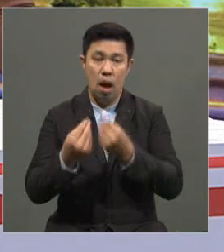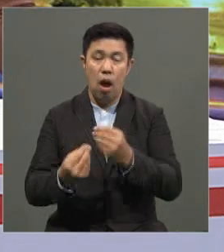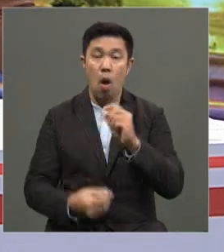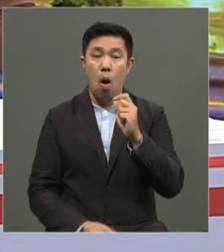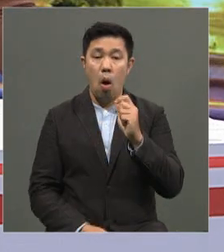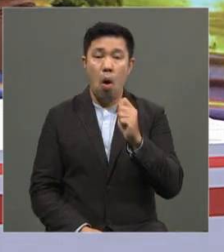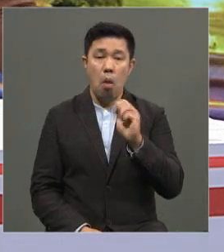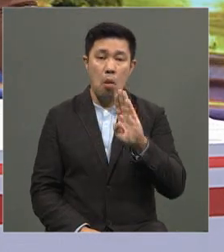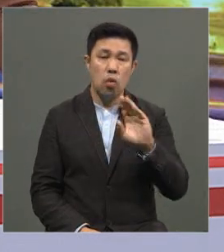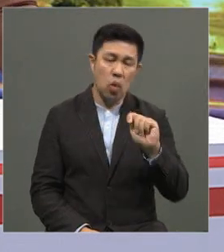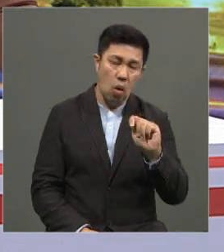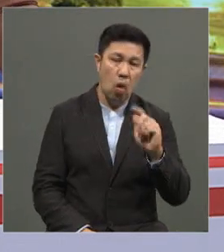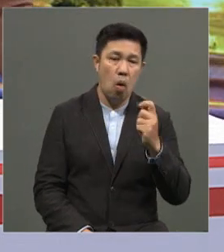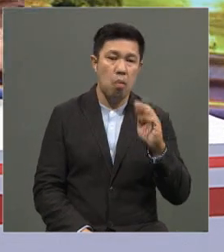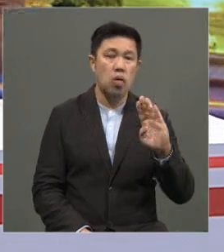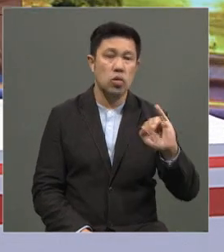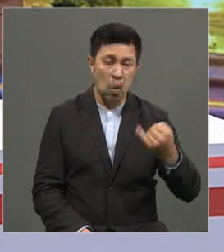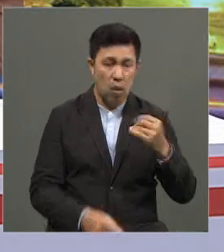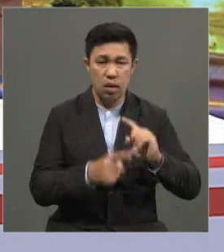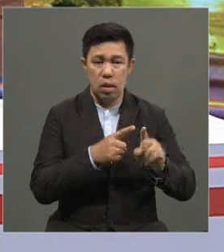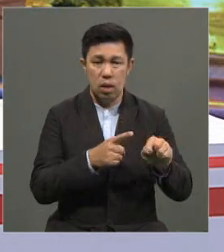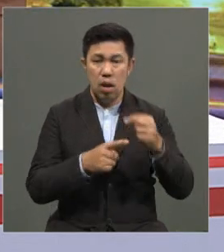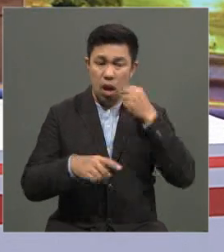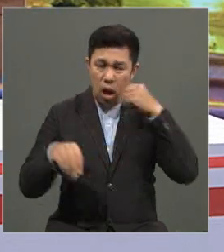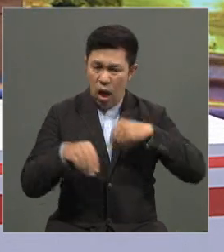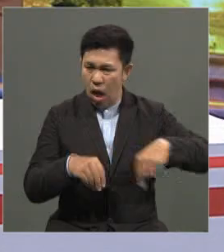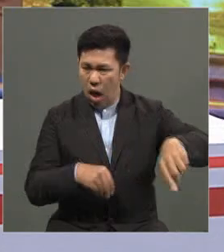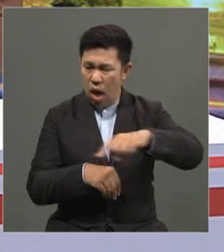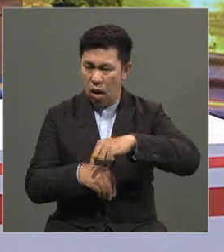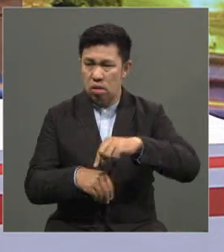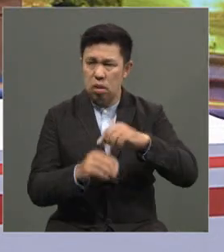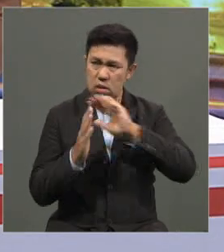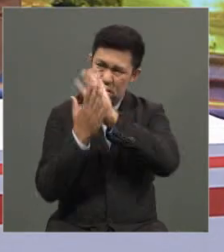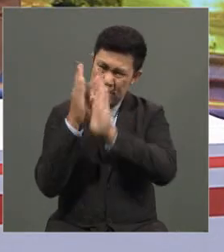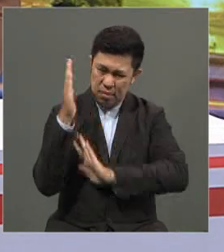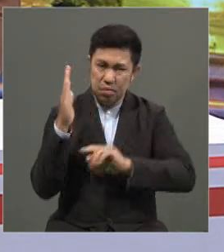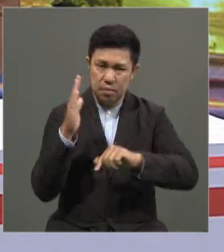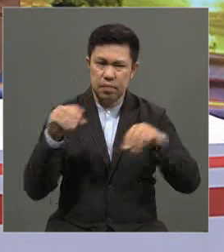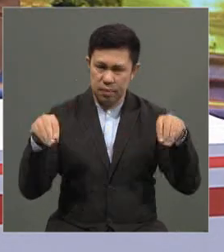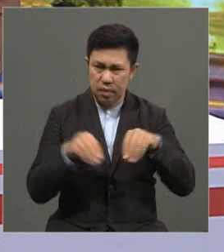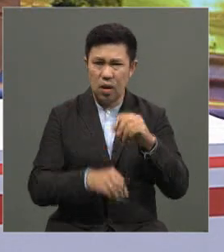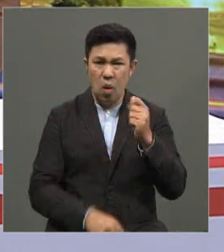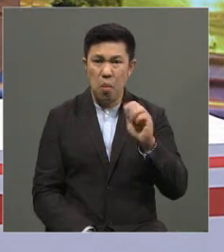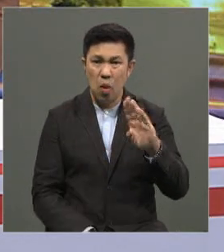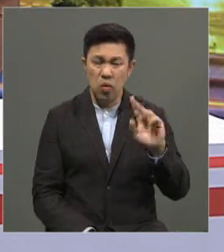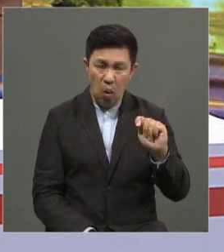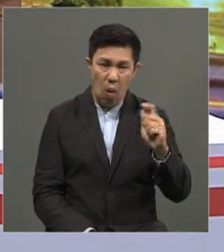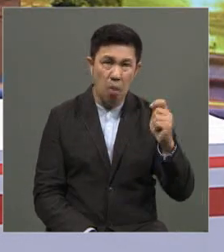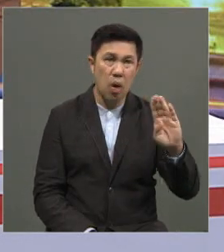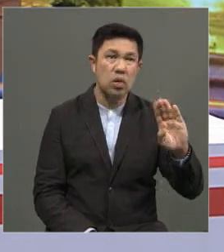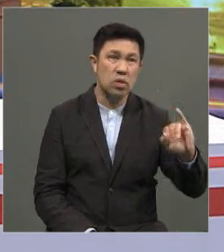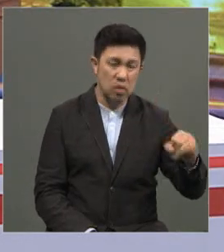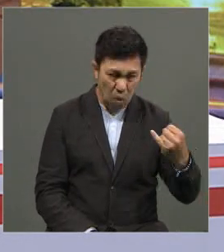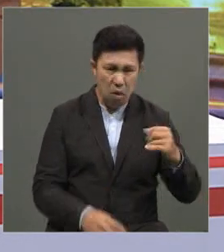วนท้องถิ่นนะคะจริงๆแล้วเนี่ยคุณผู้ชมที่อยู่ในพื้นที่ทุกๆพื้นที่เราจะอยู่ใกล้กับองค์กรปกครองส่วนท้องถิ่นเวลามีปัญห